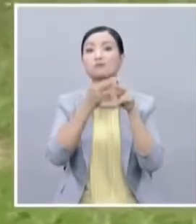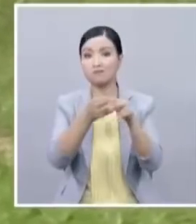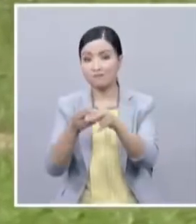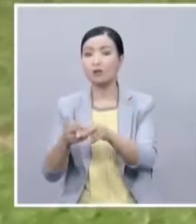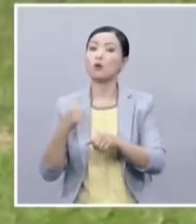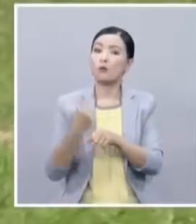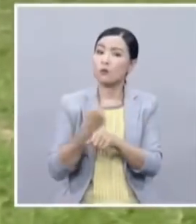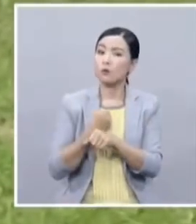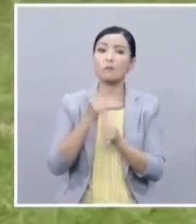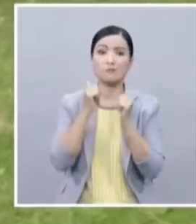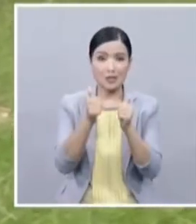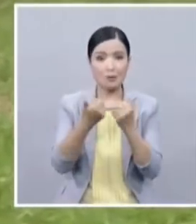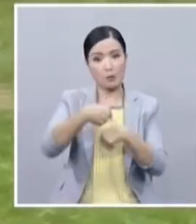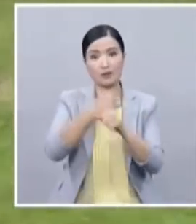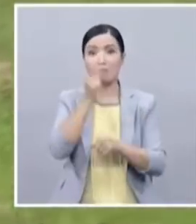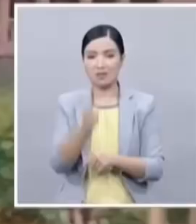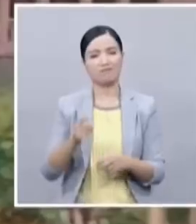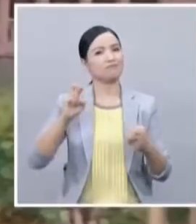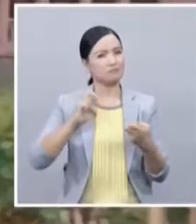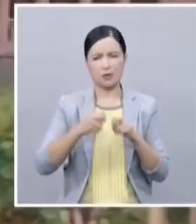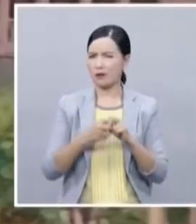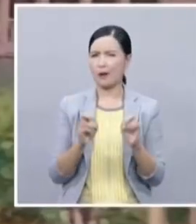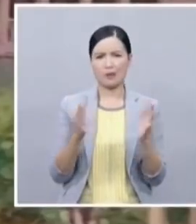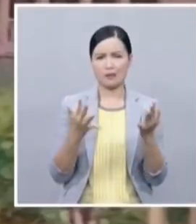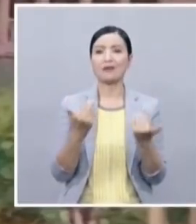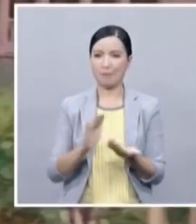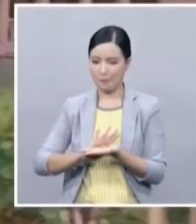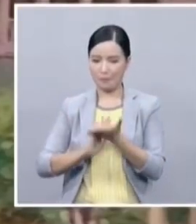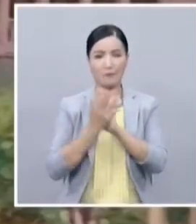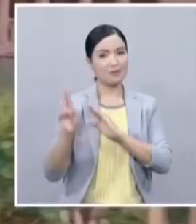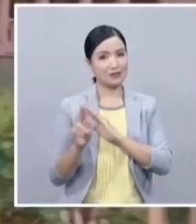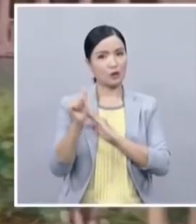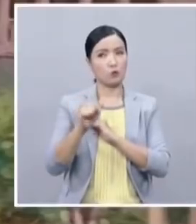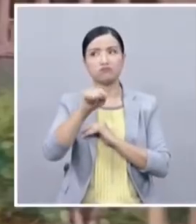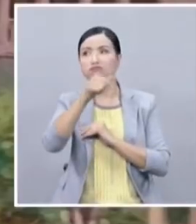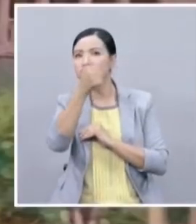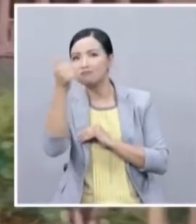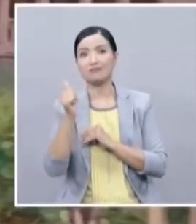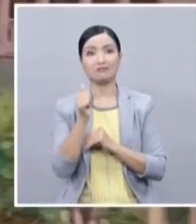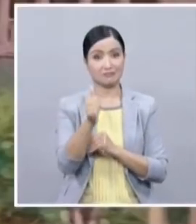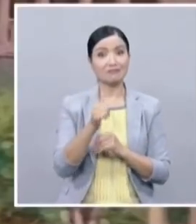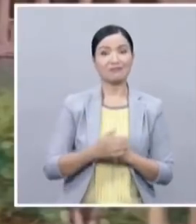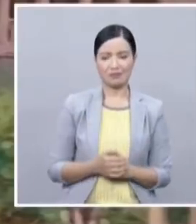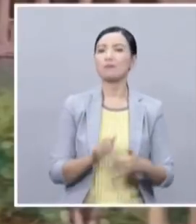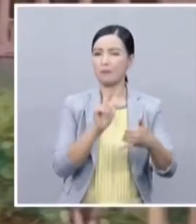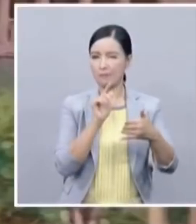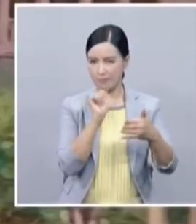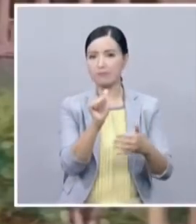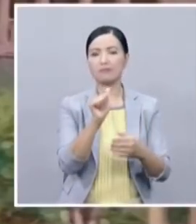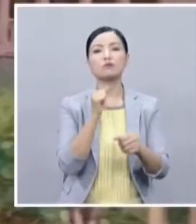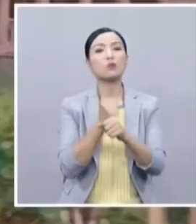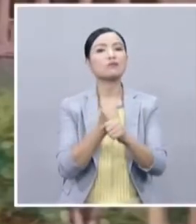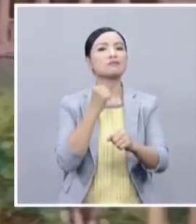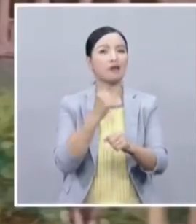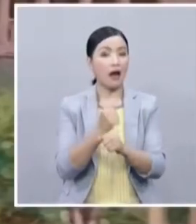เมื่อเราซ้อมกันดีถึงเวลาปฏิบัติจริงมันก็ไม่มีปัญหานะครับอันนี้ก็นำมาประยุกต์ใช้ในสถานการณ์อื่นอีกด้วยนะอันนี้เป็นหลักการการ